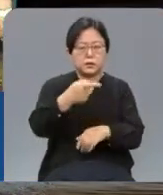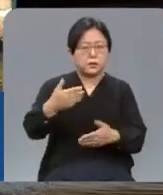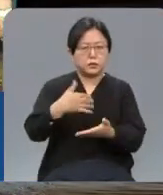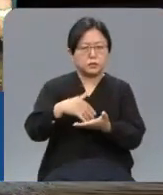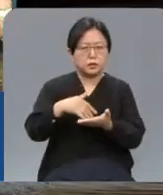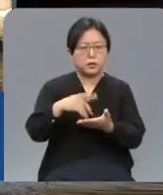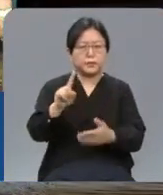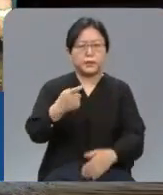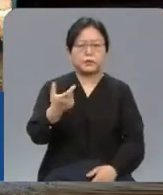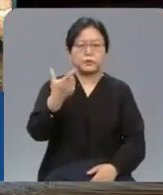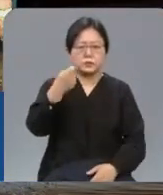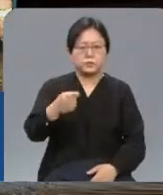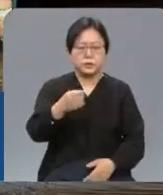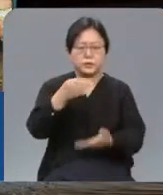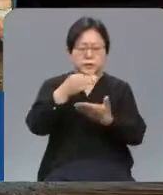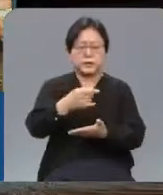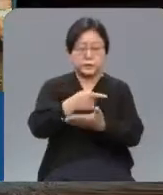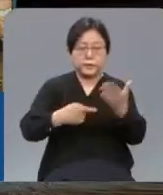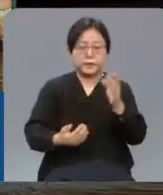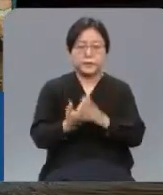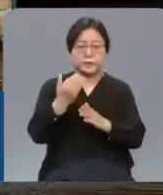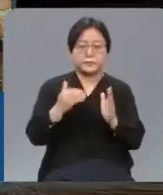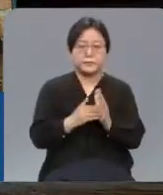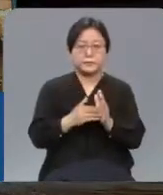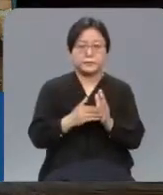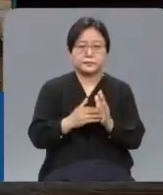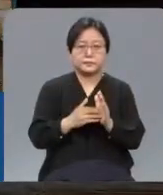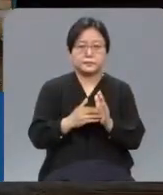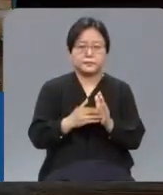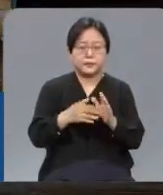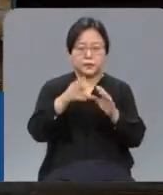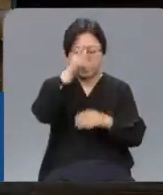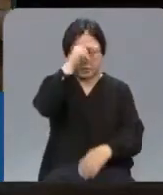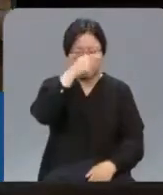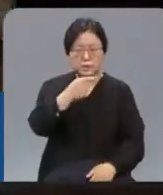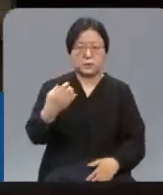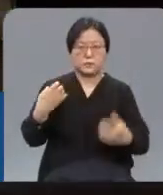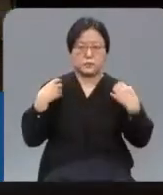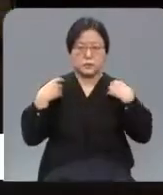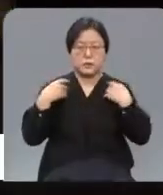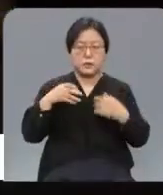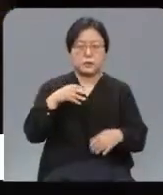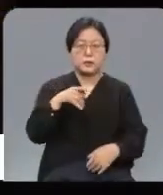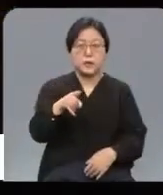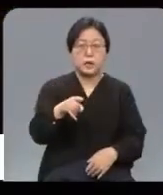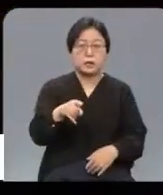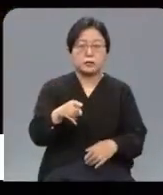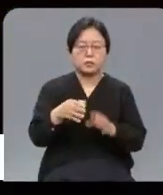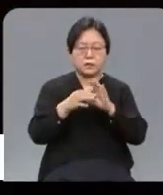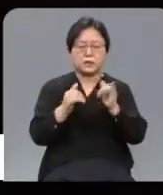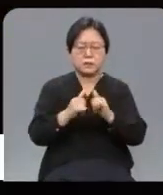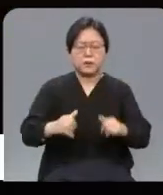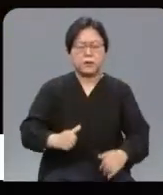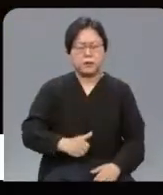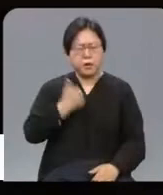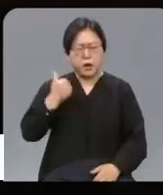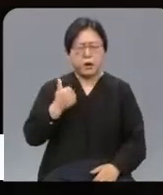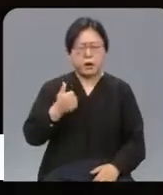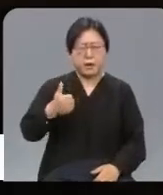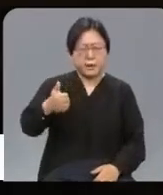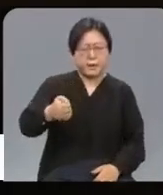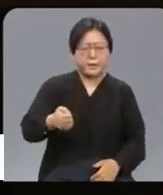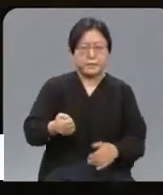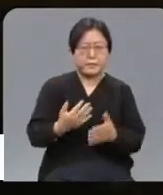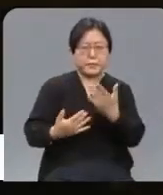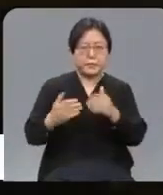160 이어 만원의 재산피해가 발생했습니다 경찰과 소방당국은 컨테이너 관계자가 홧김에 난 라이터로 불을